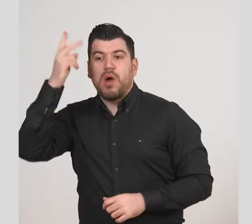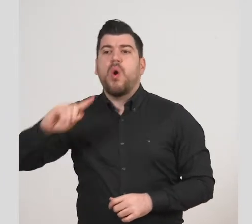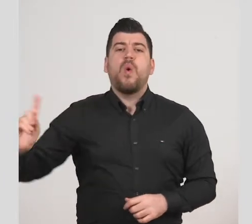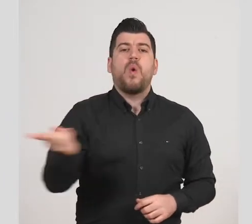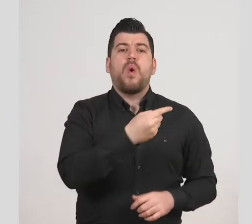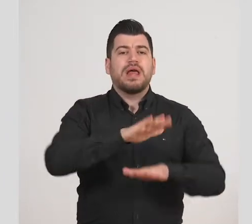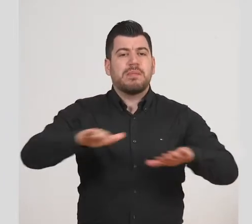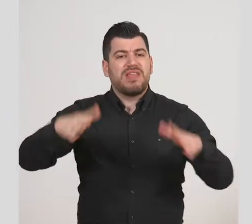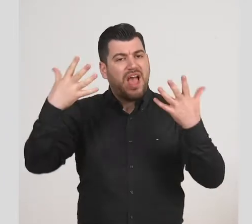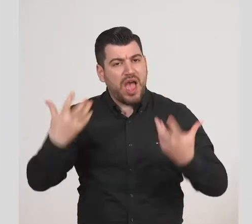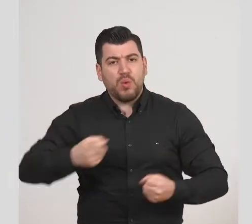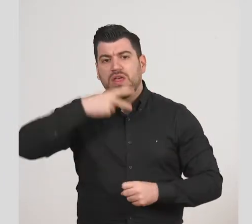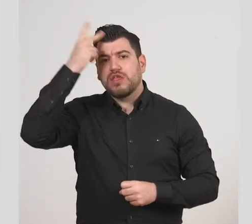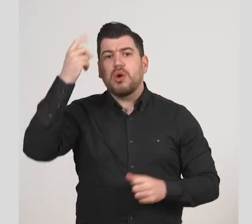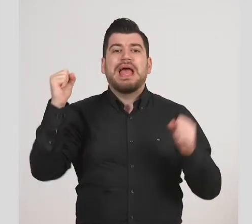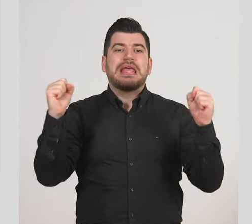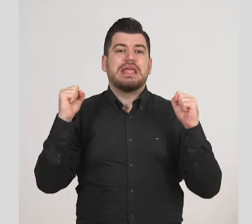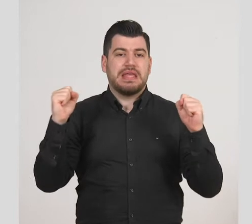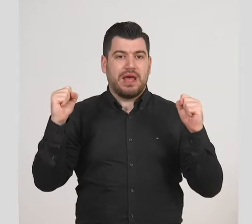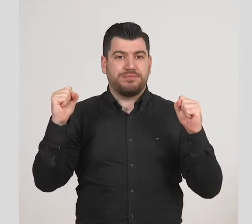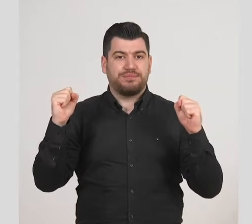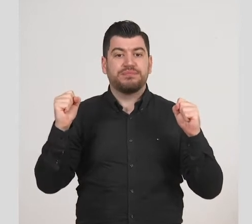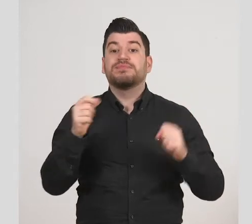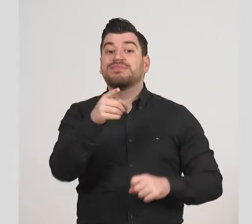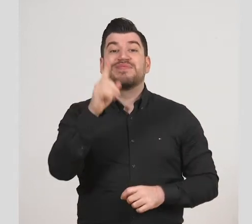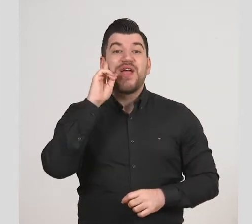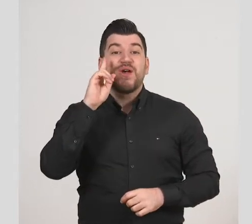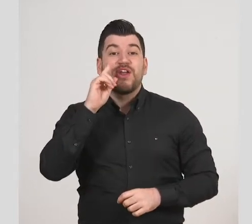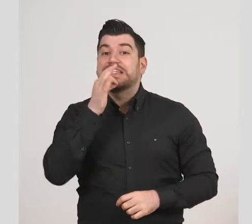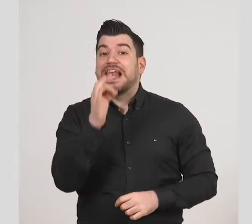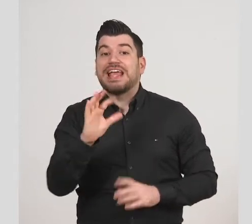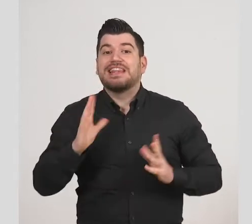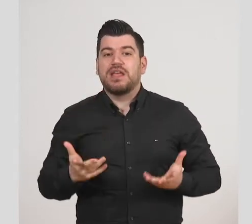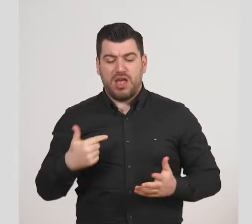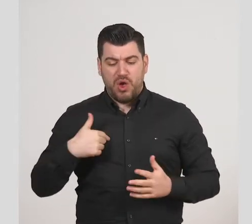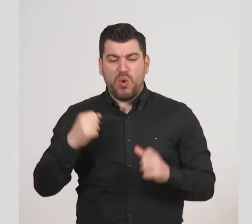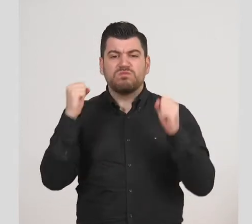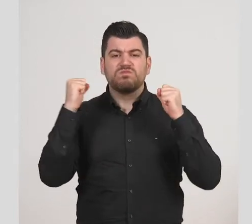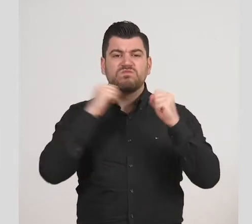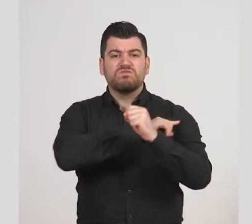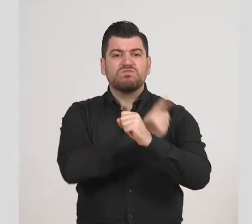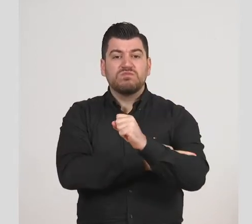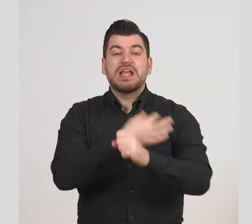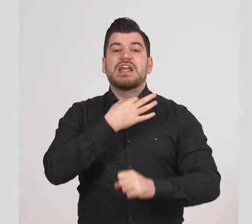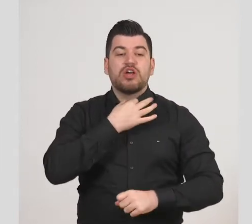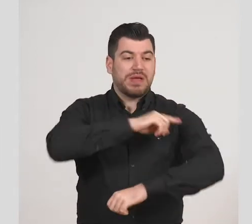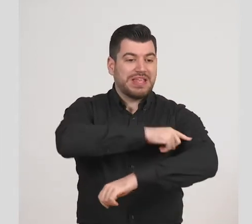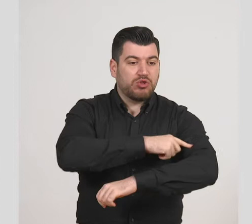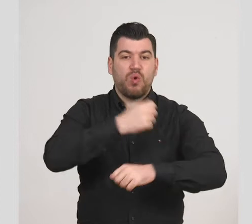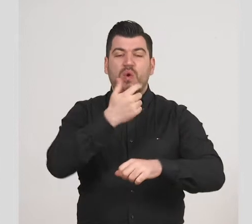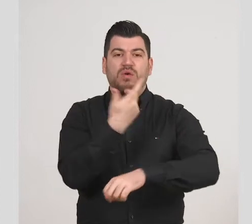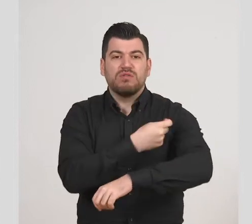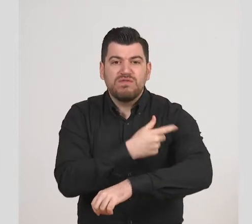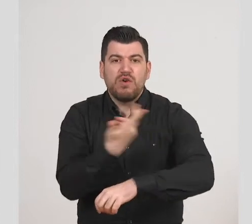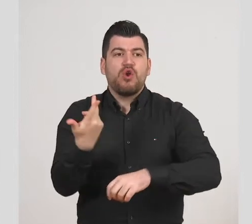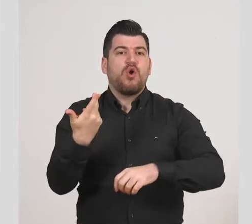έχει δικαίωμα στην υγεία. Λέει εδώ το κοριτσάκι, για να είμαι γερή και δυνατή, χρειάζομαι γιατρό, φάρμακα,